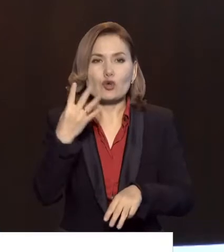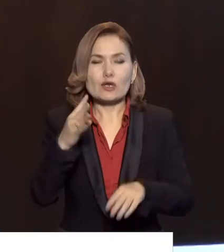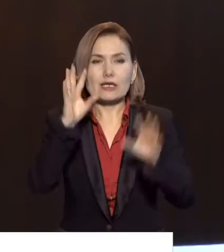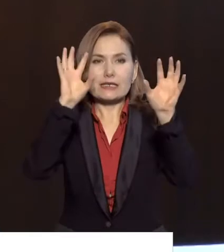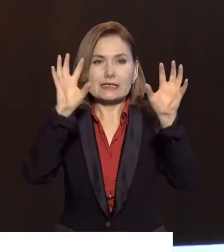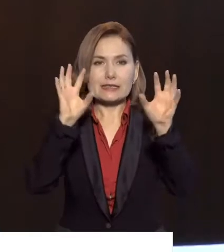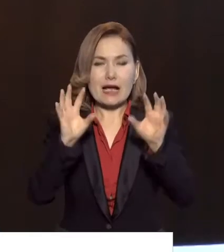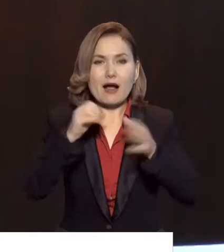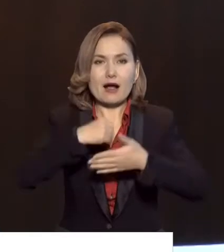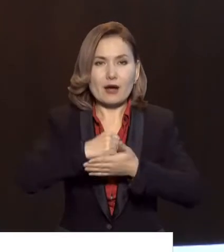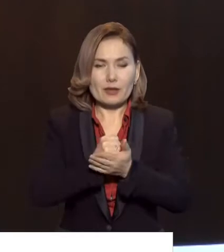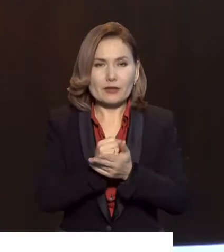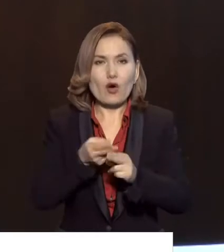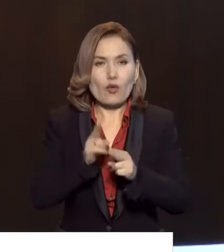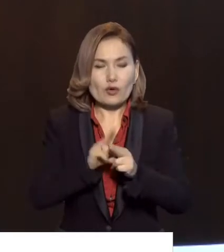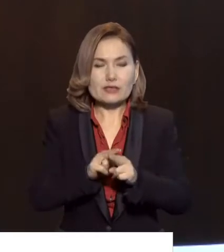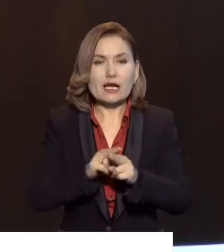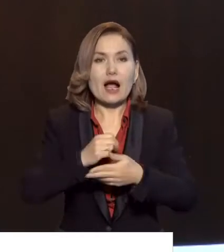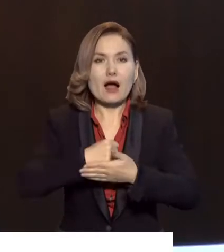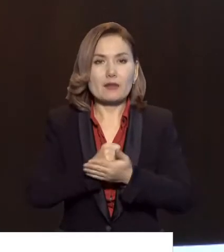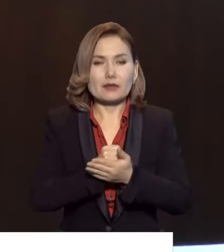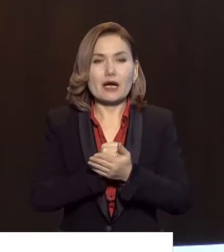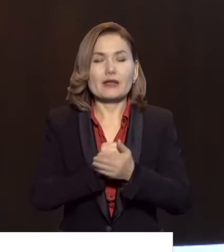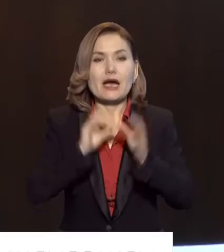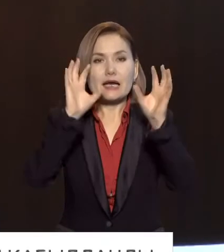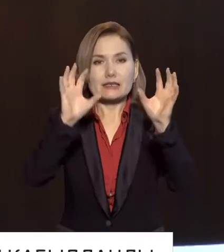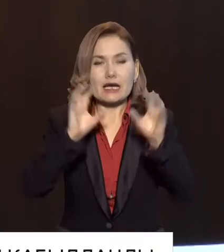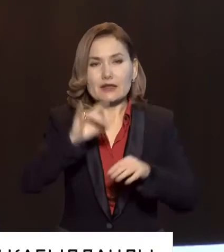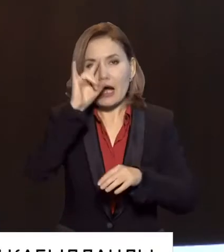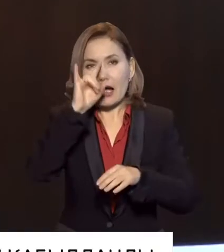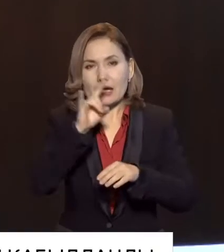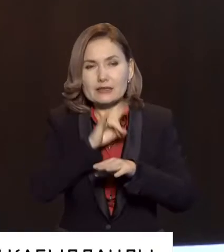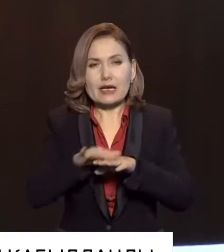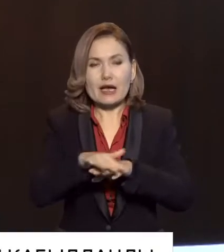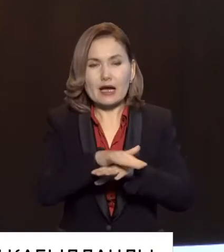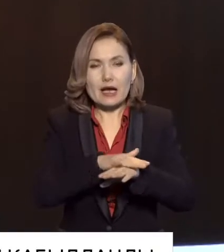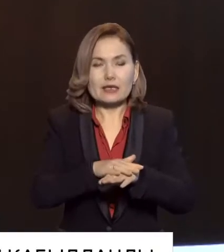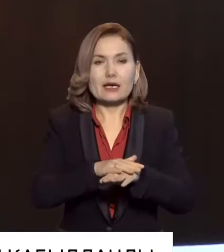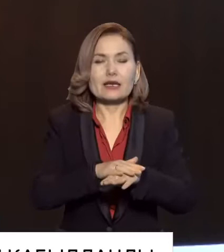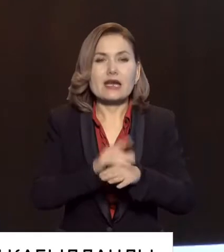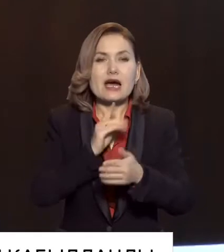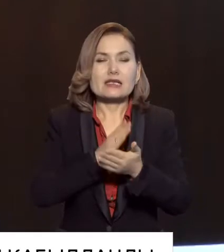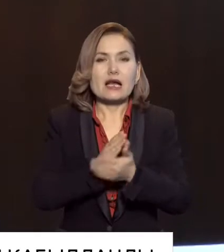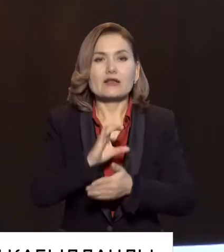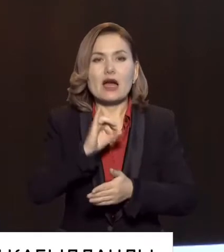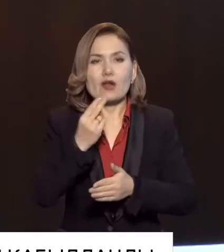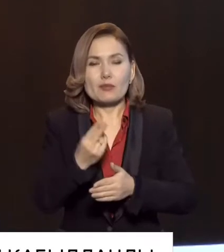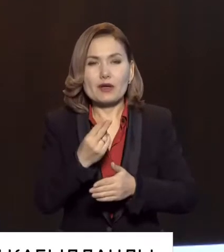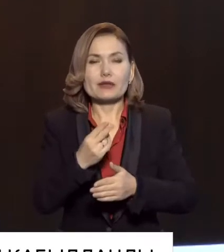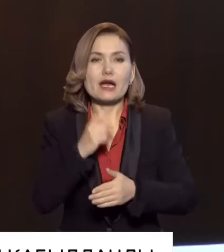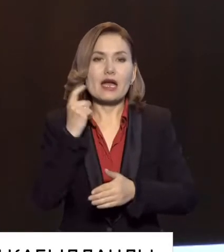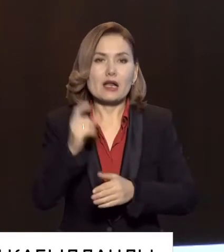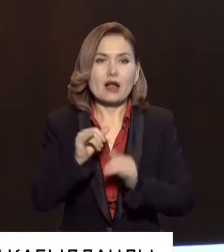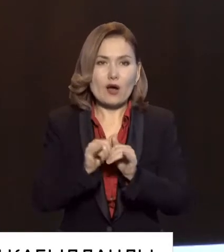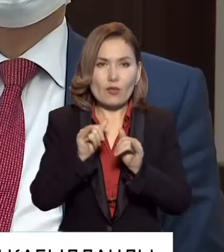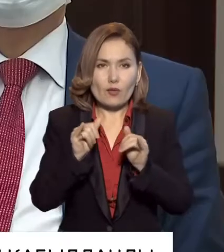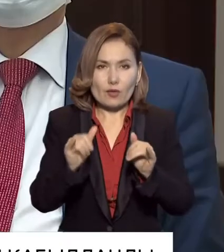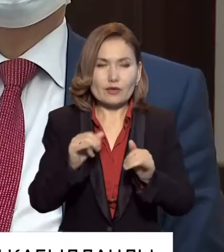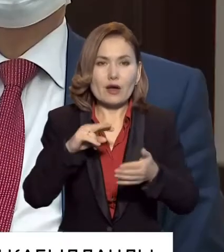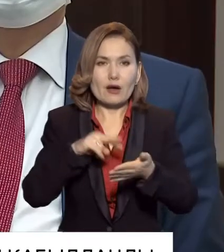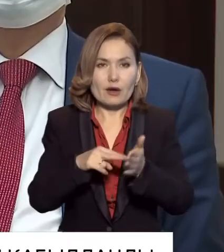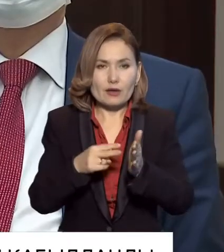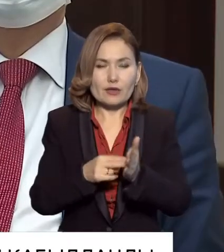қабылдады. Қабылданған заңдар еліміздің саяси, әлеуметтік-экономикалық орнықты дамуын